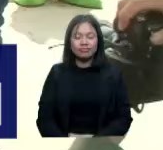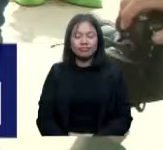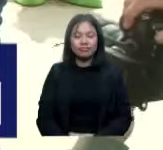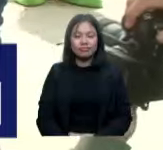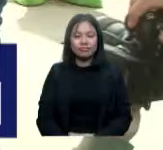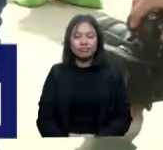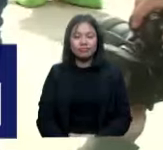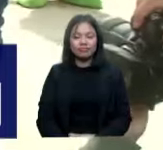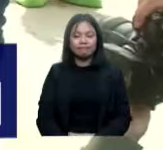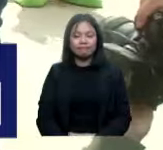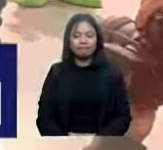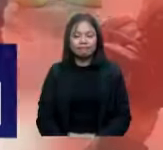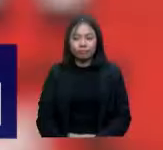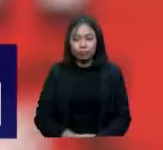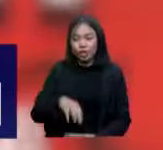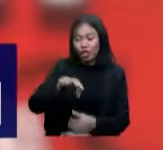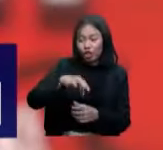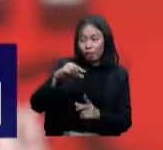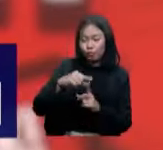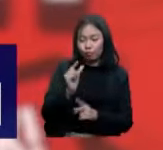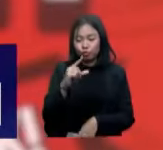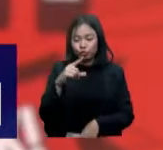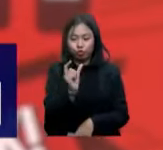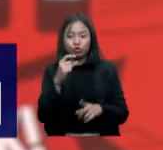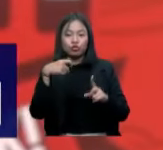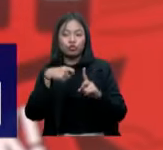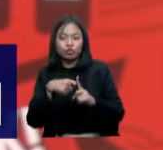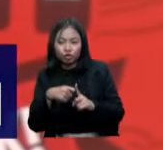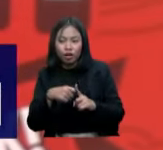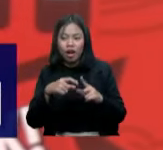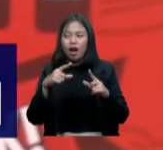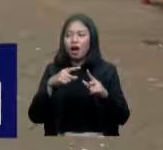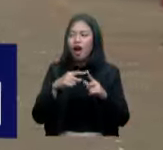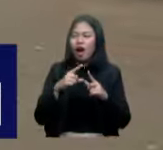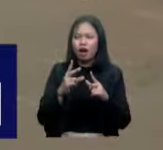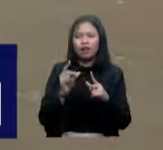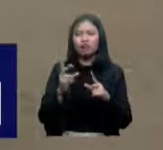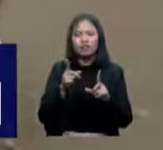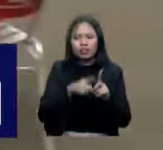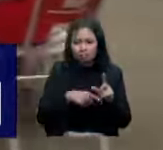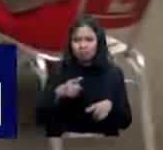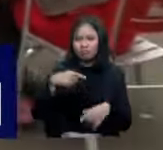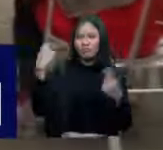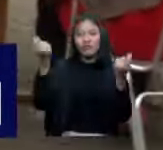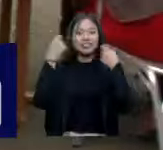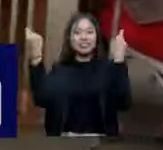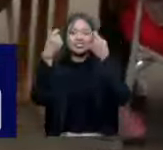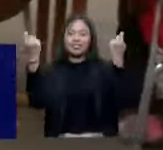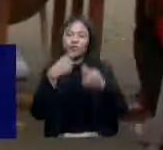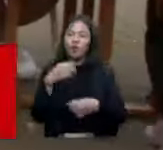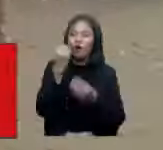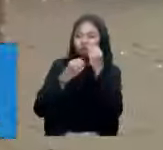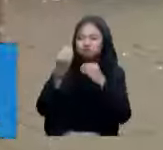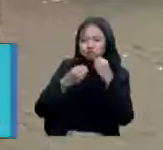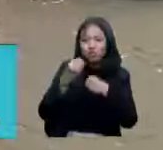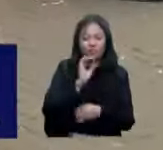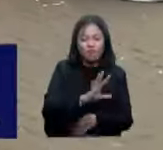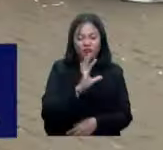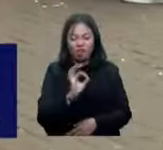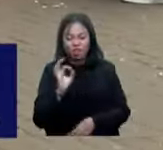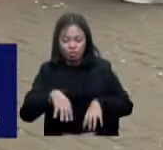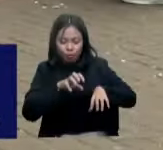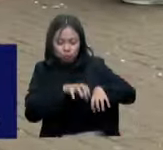Teh Pucuk Harum kembali menggelar Festival Kuliner Tahunan bertajuk Pucuk Kulineri Festival dengan menghadirkan 200 pelaku UMKM kuliner dan 500 jenis